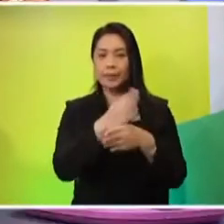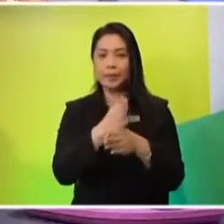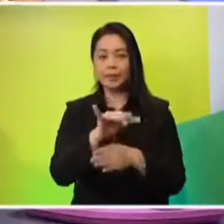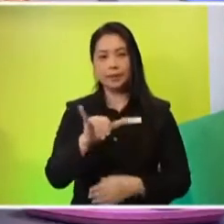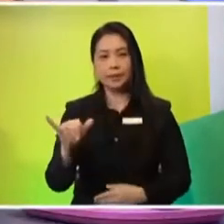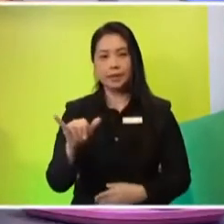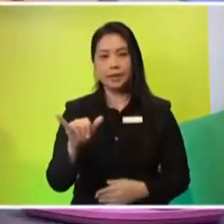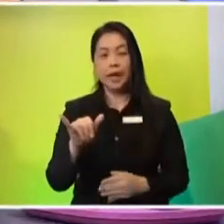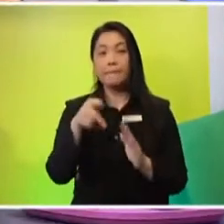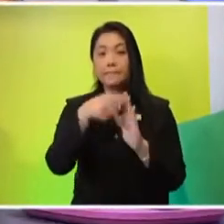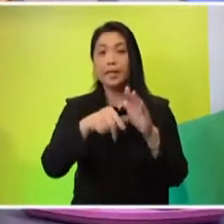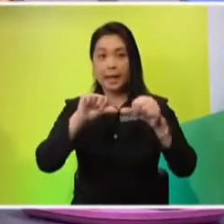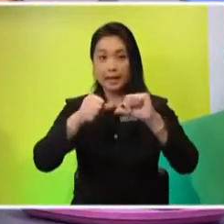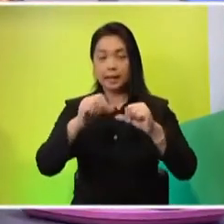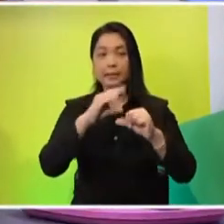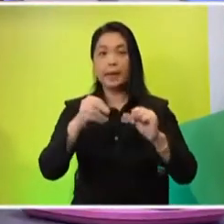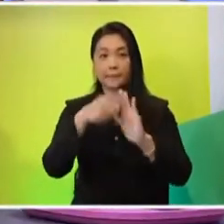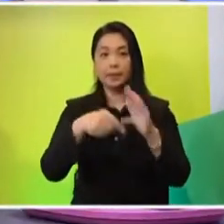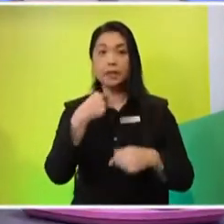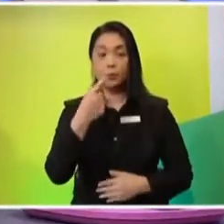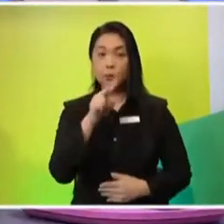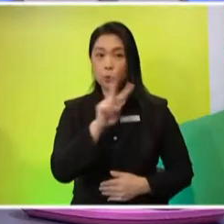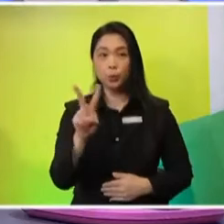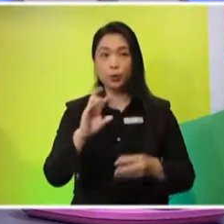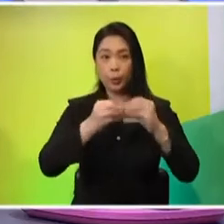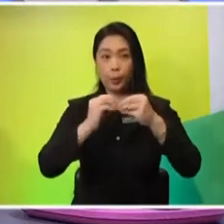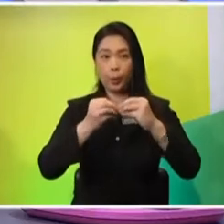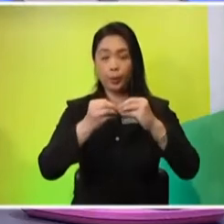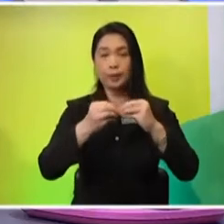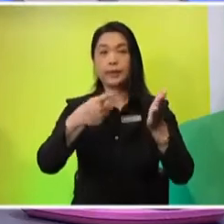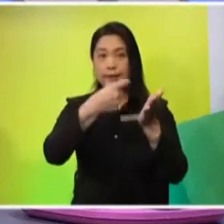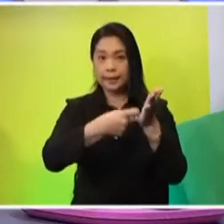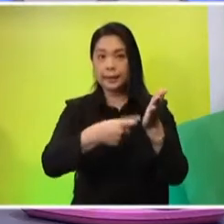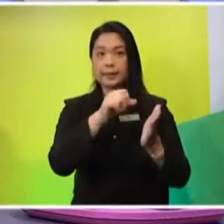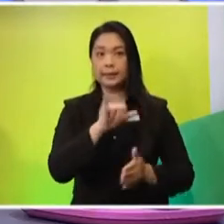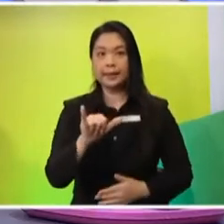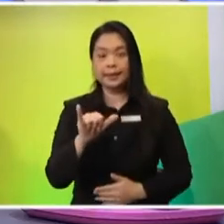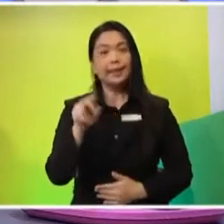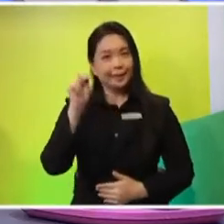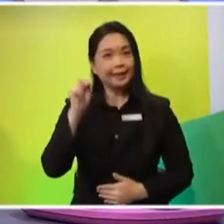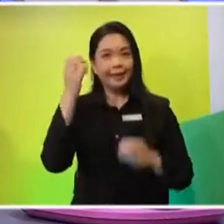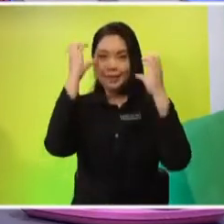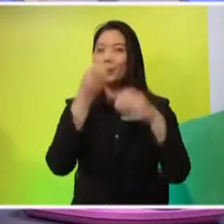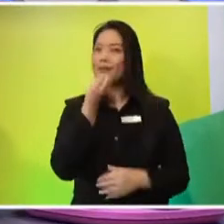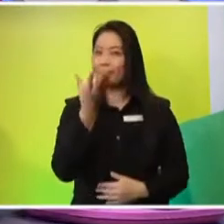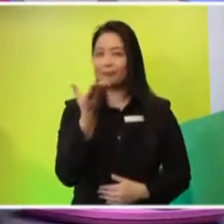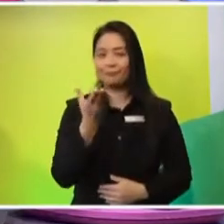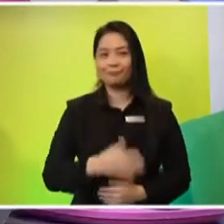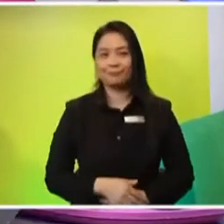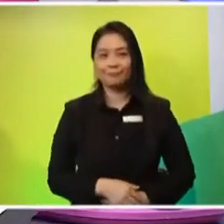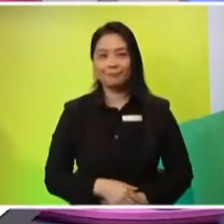dan penyebut ini dua-dua nombor. Nilainya macam mana kita ambil? Nanti cikgu terangkan. Okey.